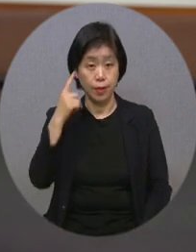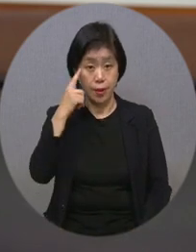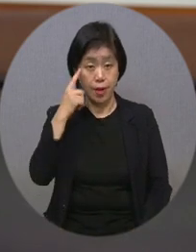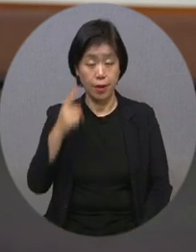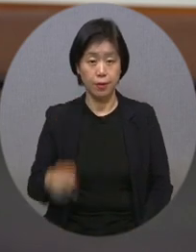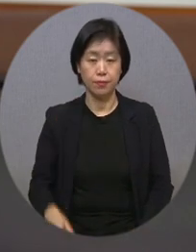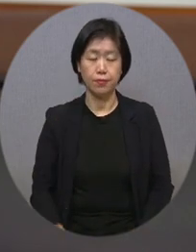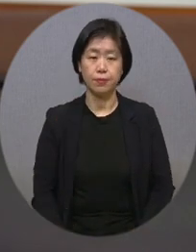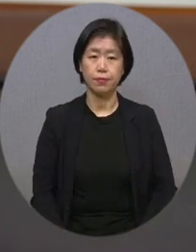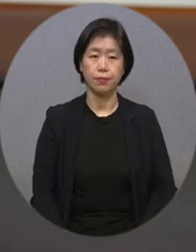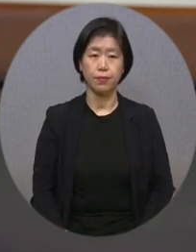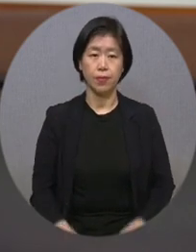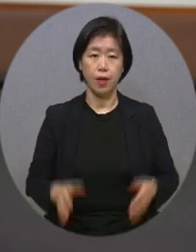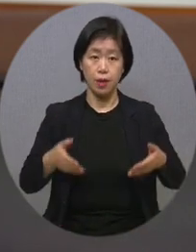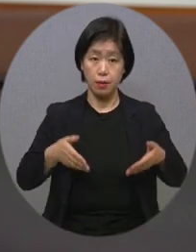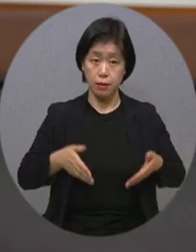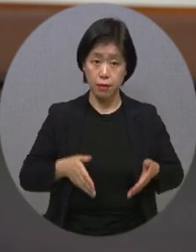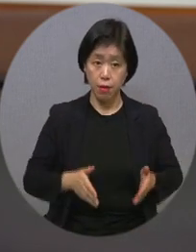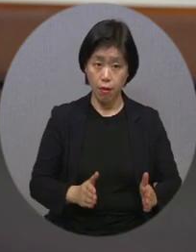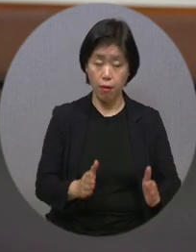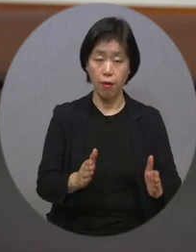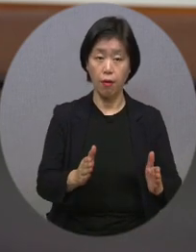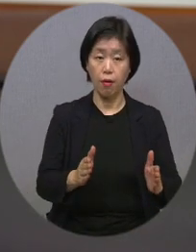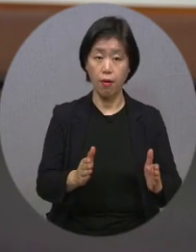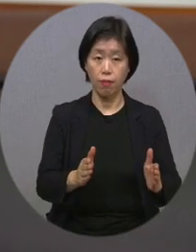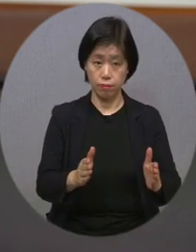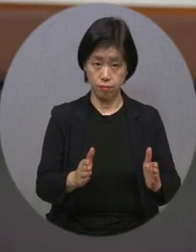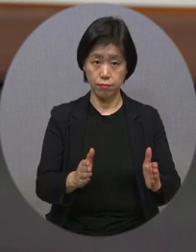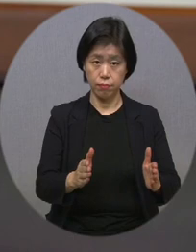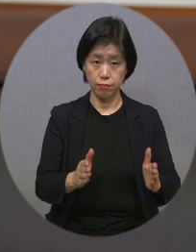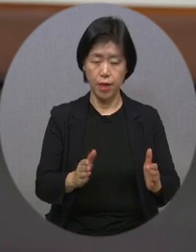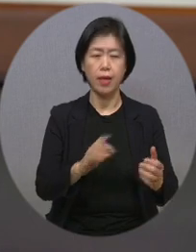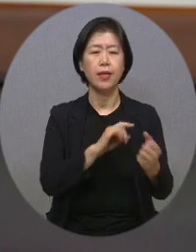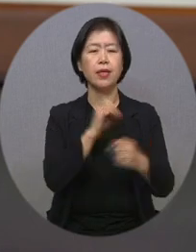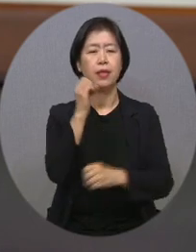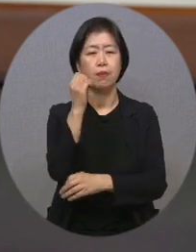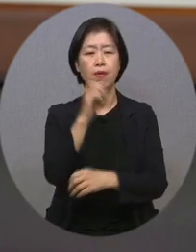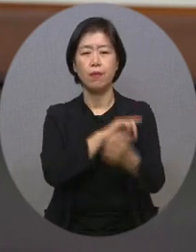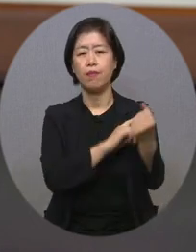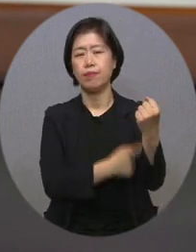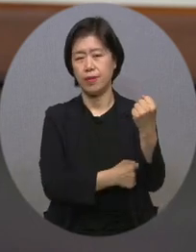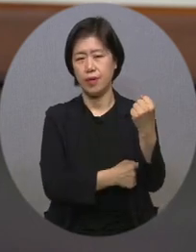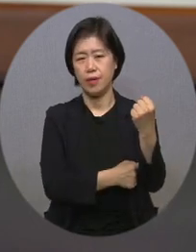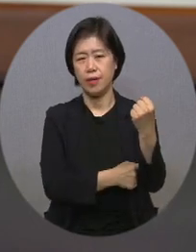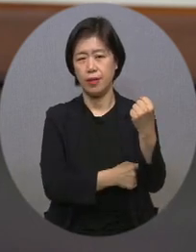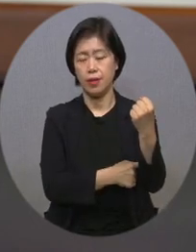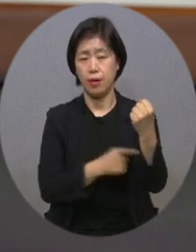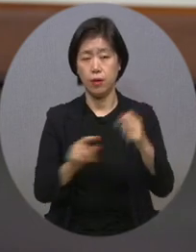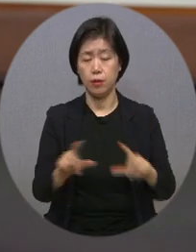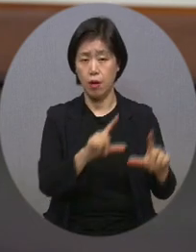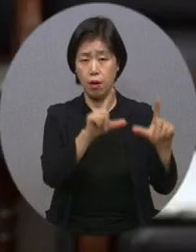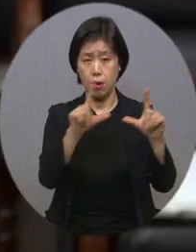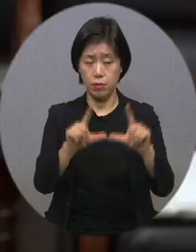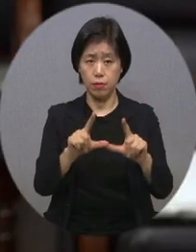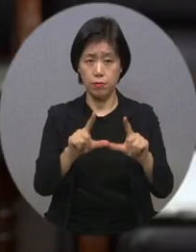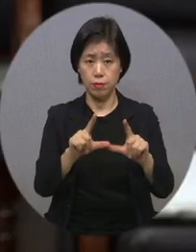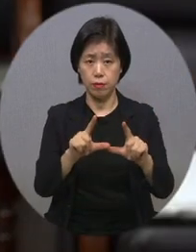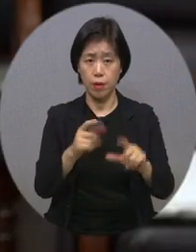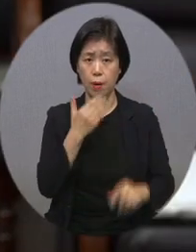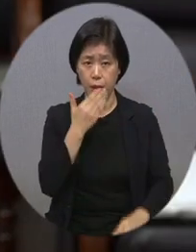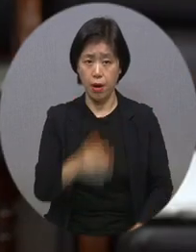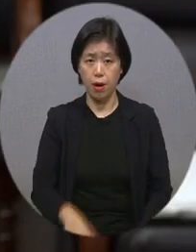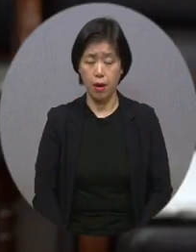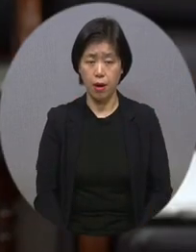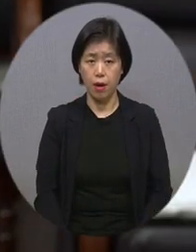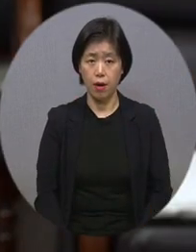저는 태어났으면 그 기본적으로 우리가 누려야 될 권리라고 생각을 합니다. 이것을 반드시 우리 사회가